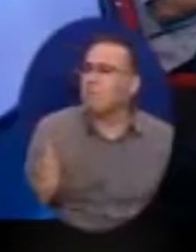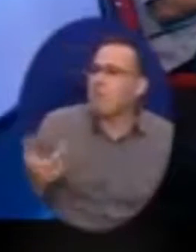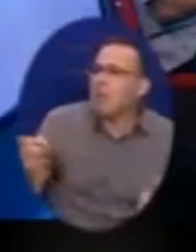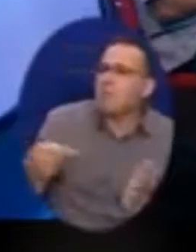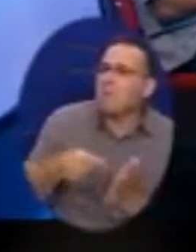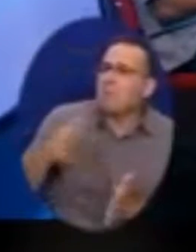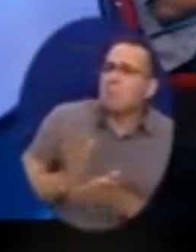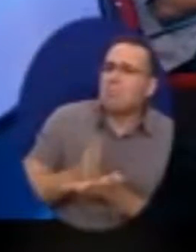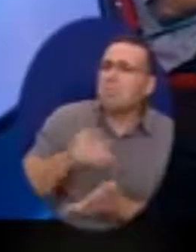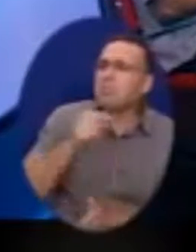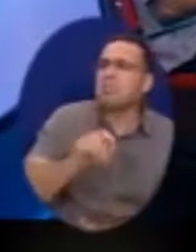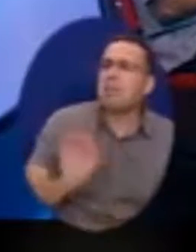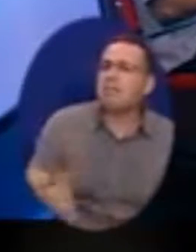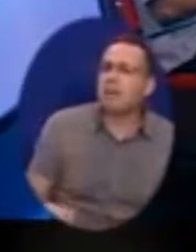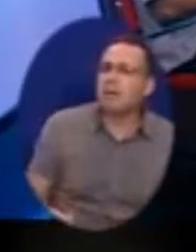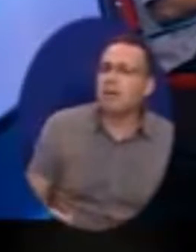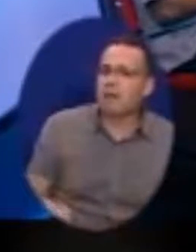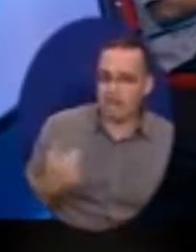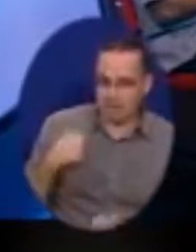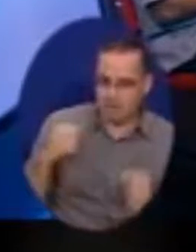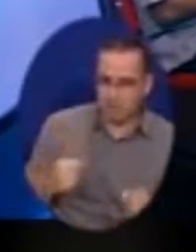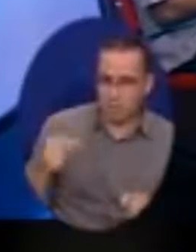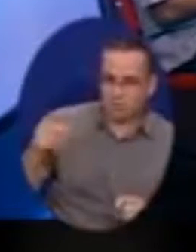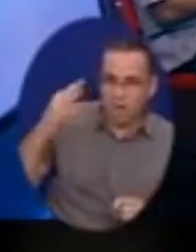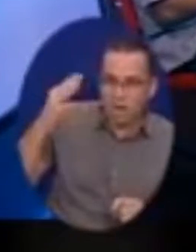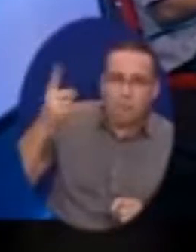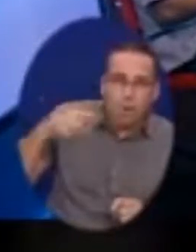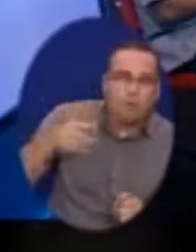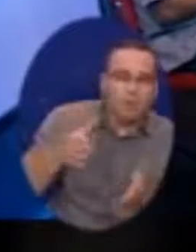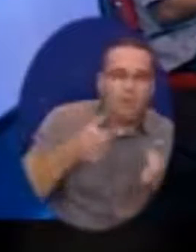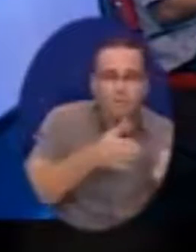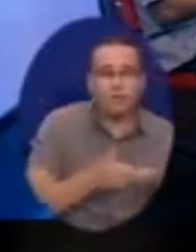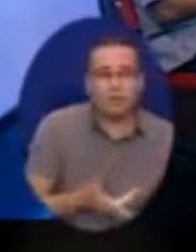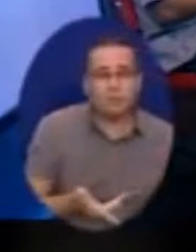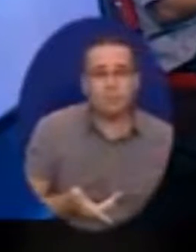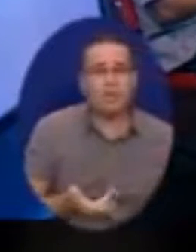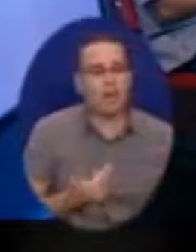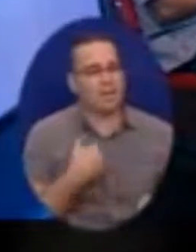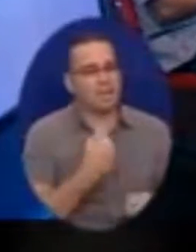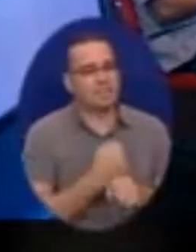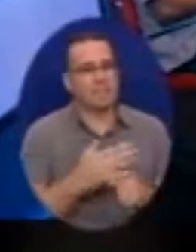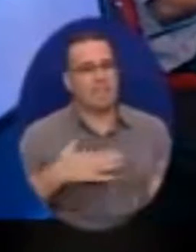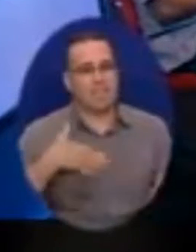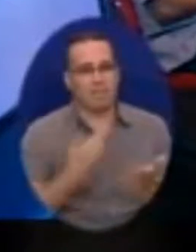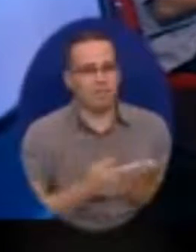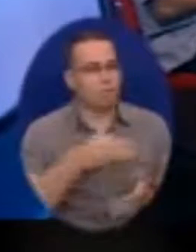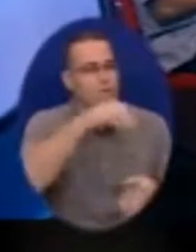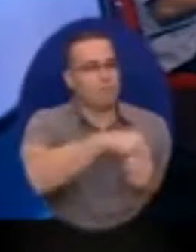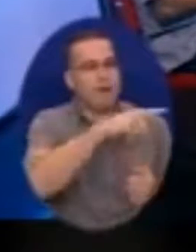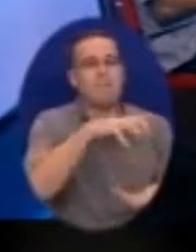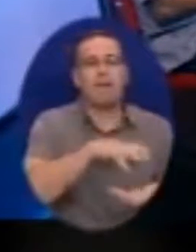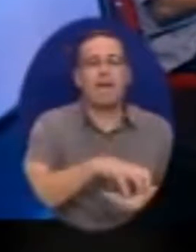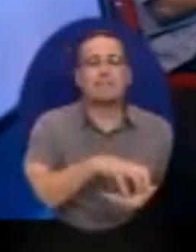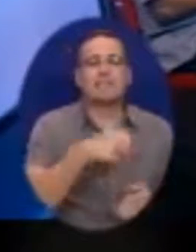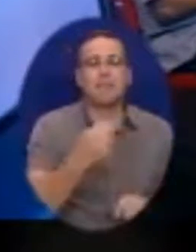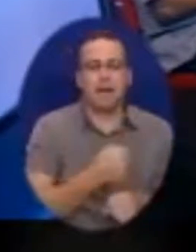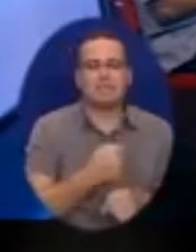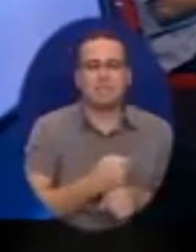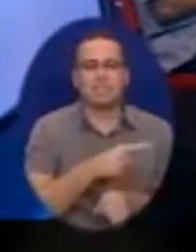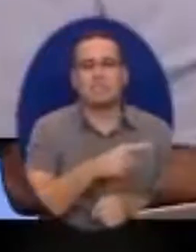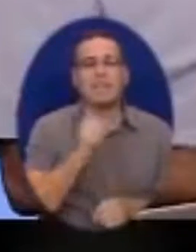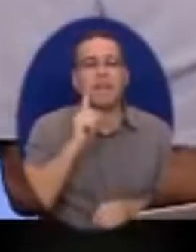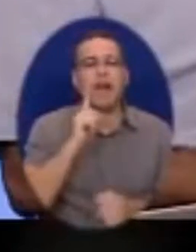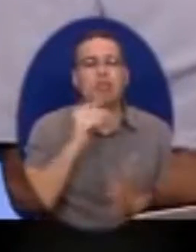אותך לשם? הביא אותי לשם... למתוח את החלום לעוד כיוונים, לצדדים. זה שנת ההתנדבות שעשיתי במרכז מעשה בתוכנית נעורים, זה